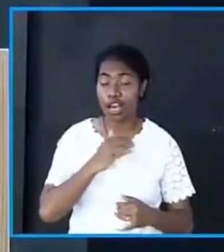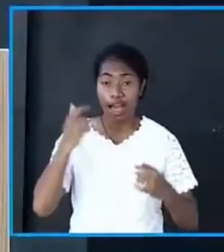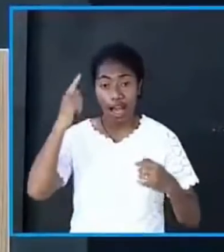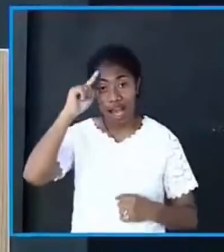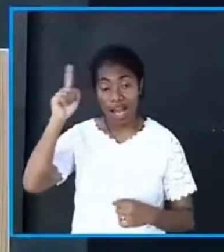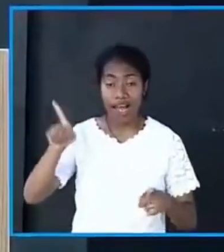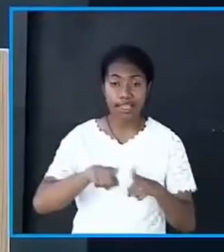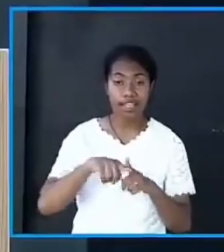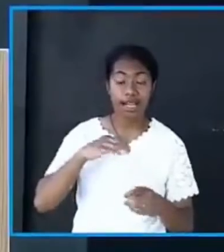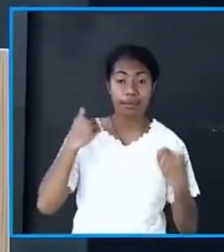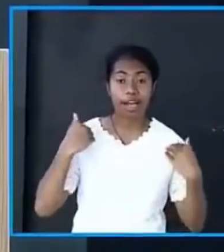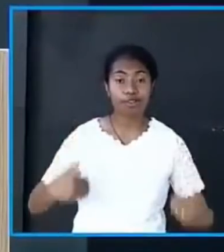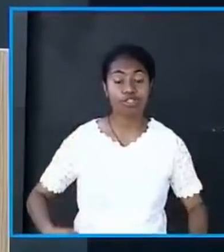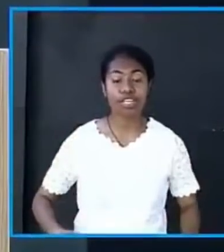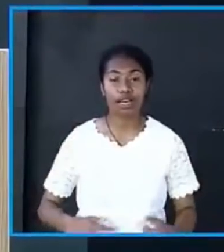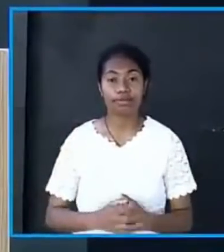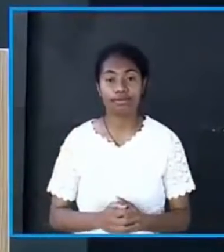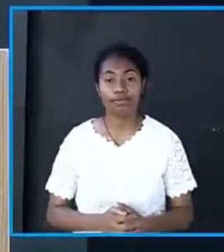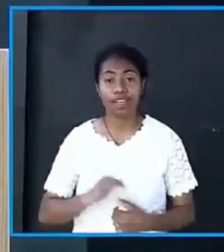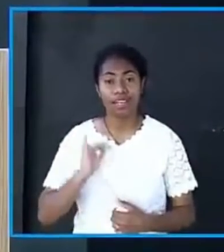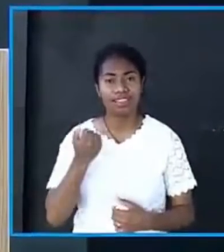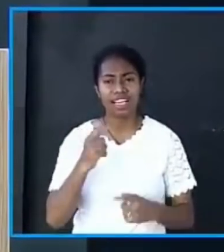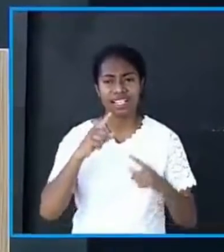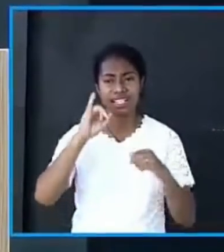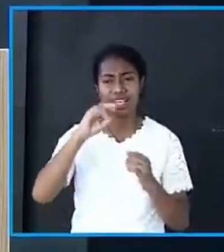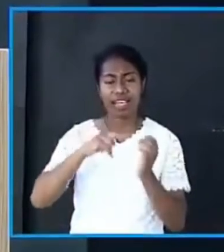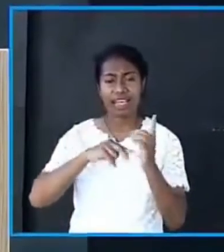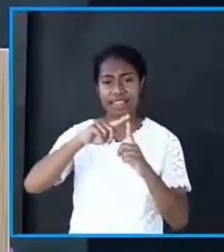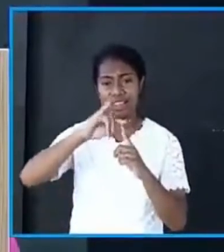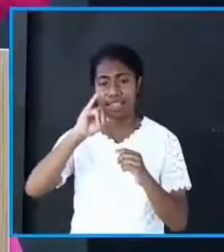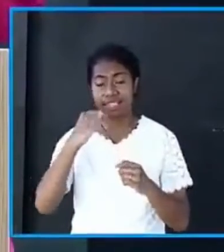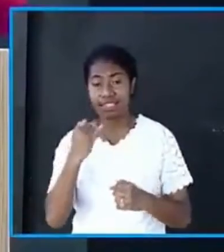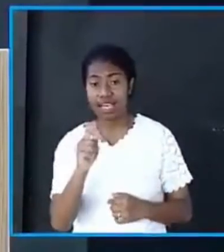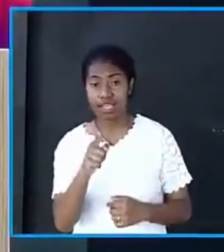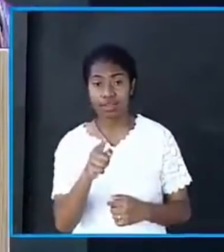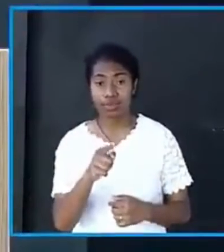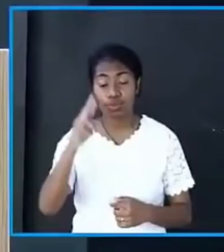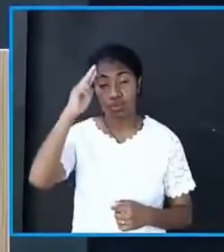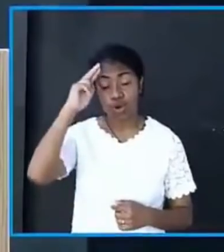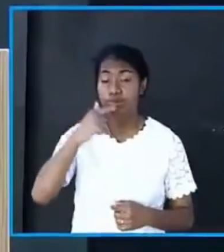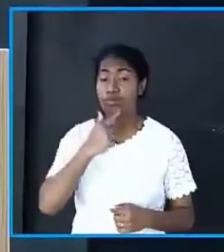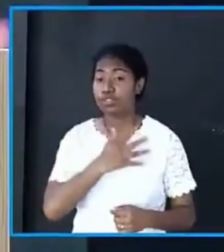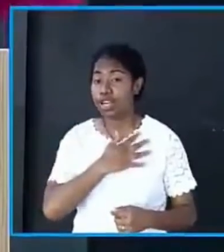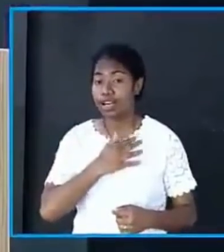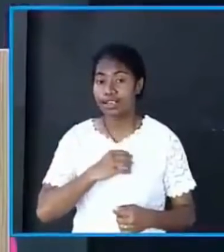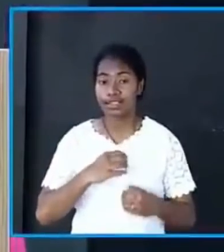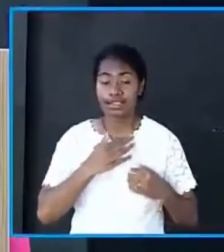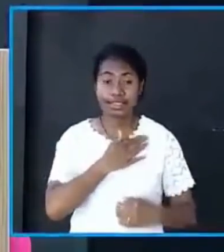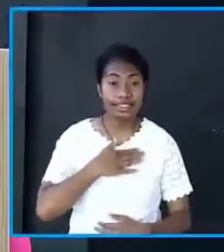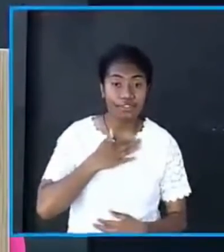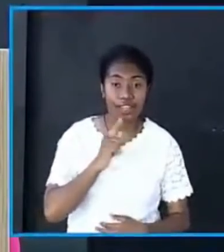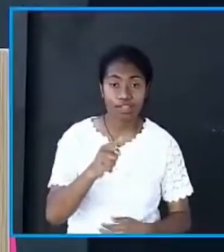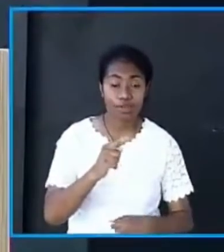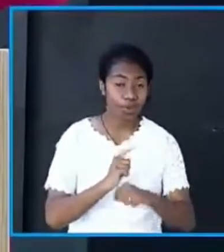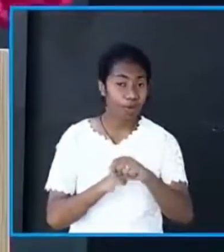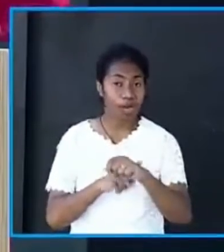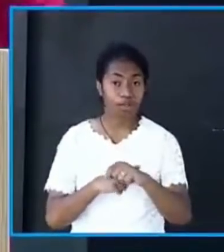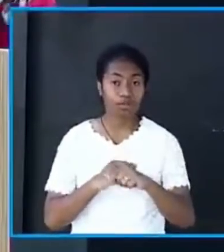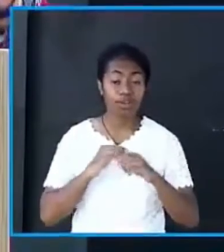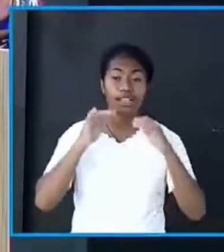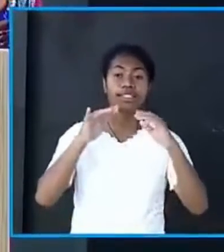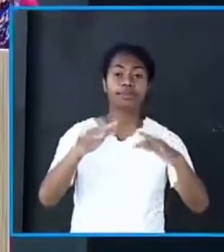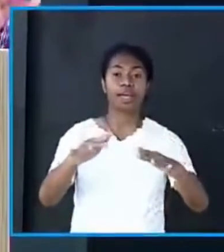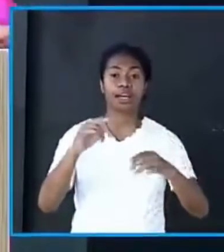manusia Jadi intinya begini Tuhan Punya sejumlah sifat yang bisa diberikan pada waktu dia menciptakan